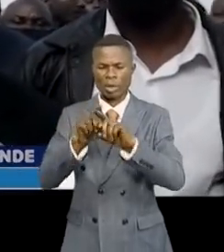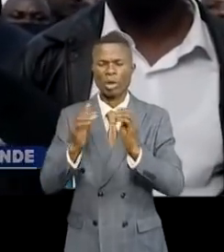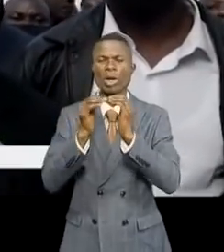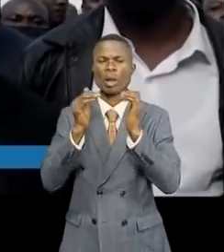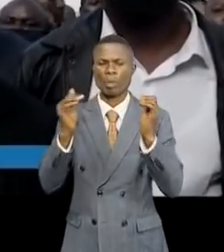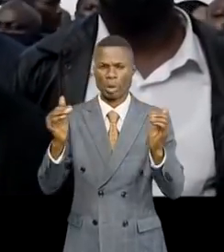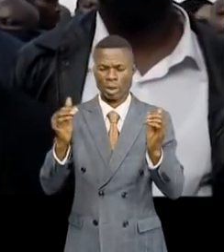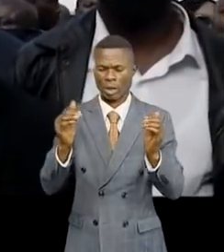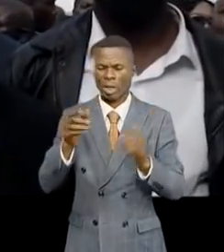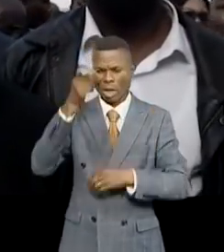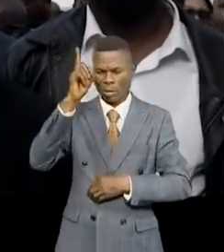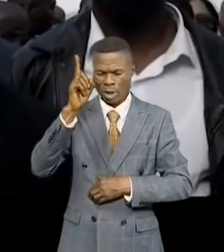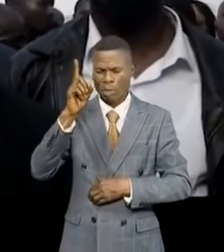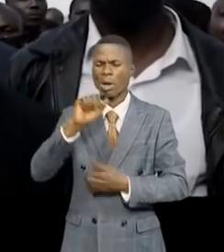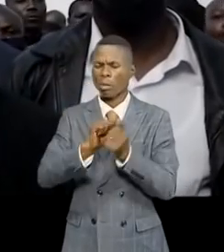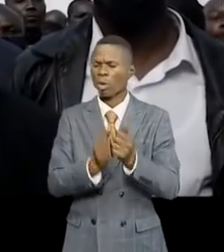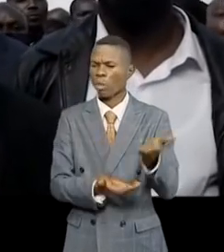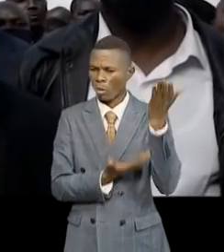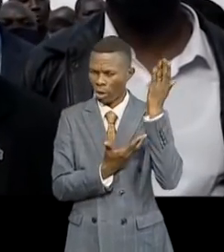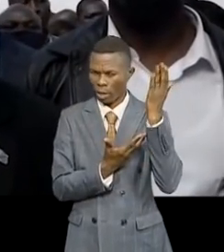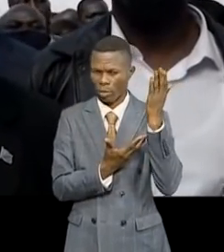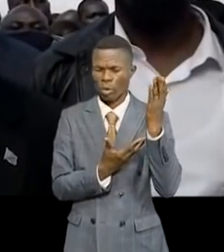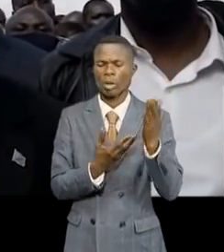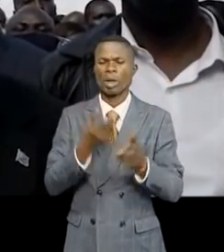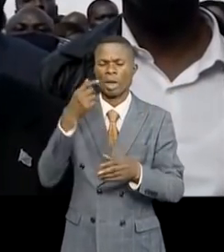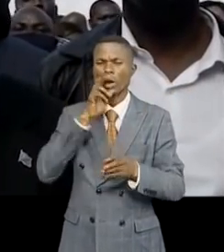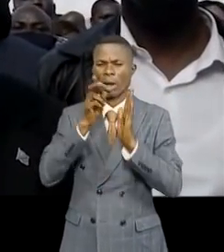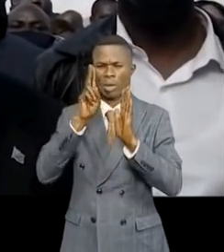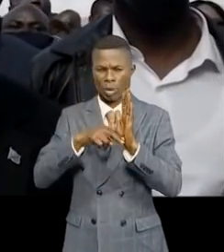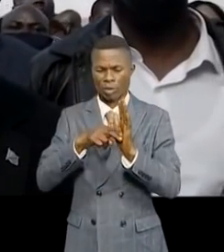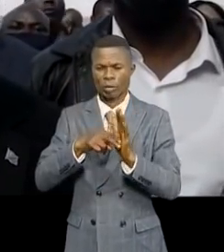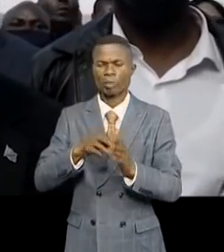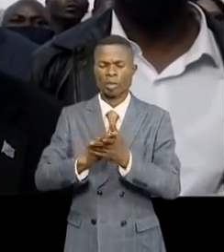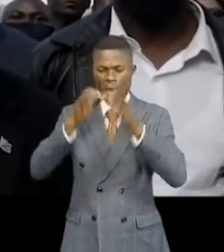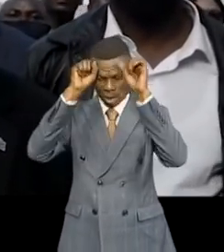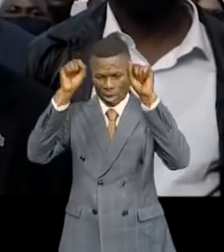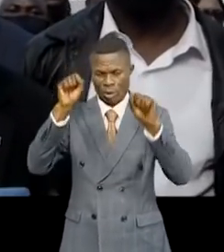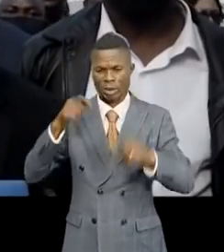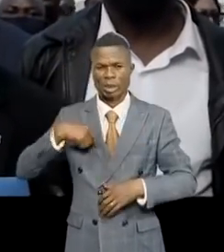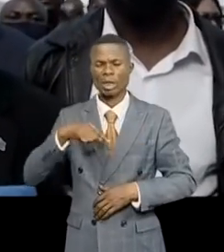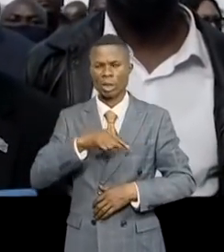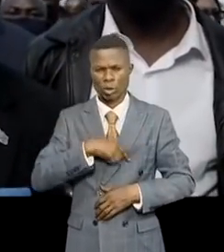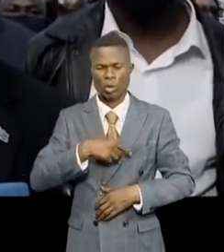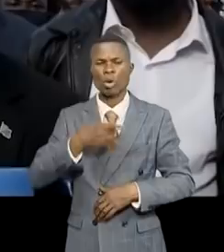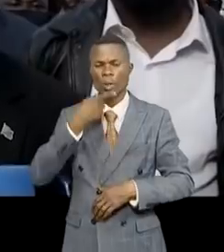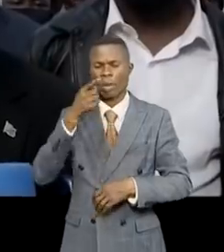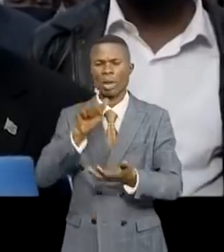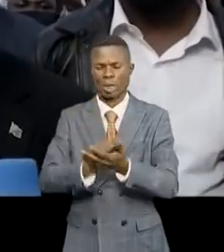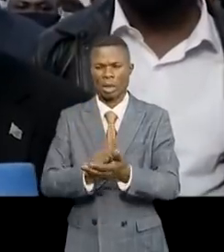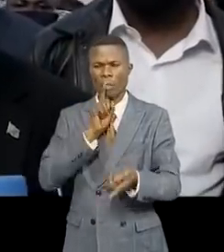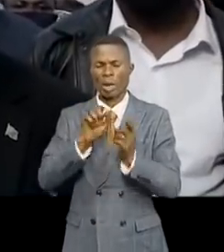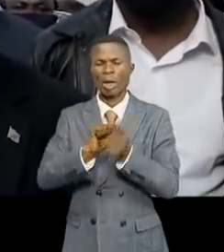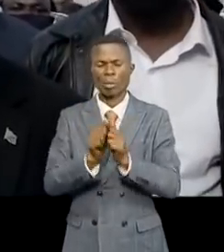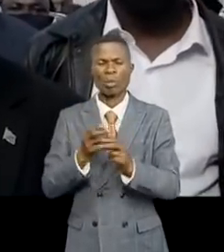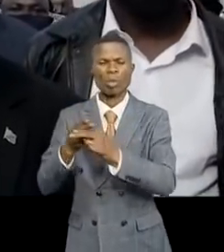étant la priorité des priorités du gouvernement et de son Excellence Monsieur le Président de la République, nous allons aussi discuter des questions